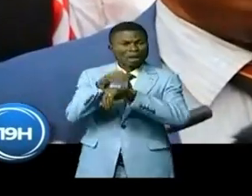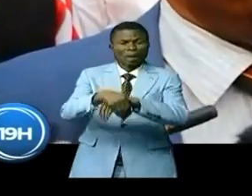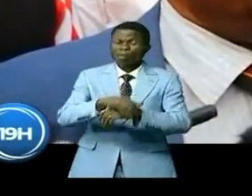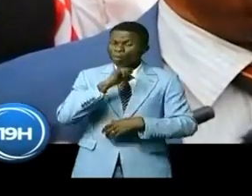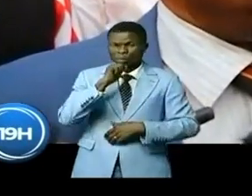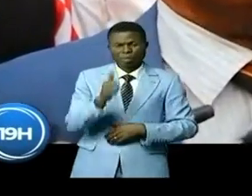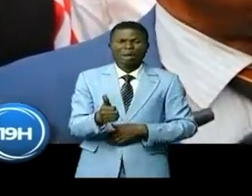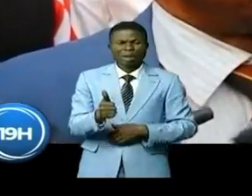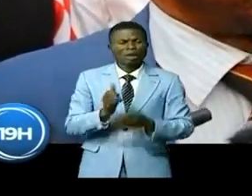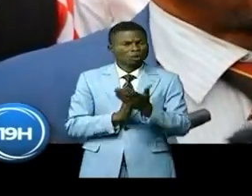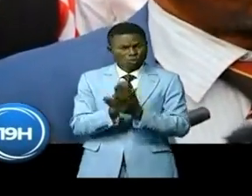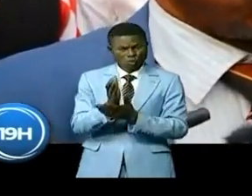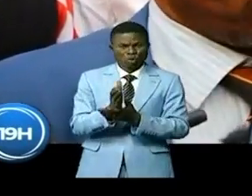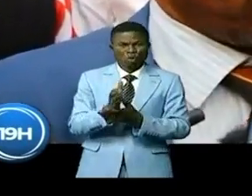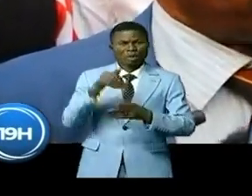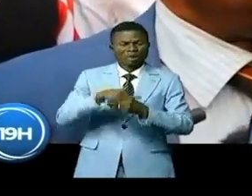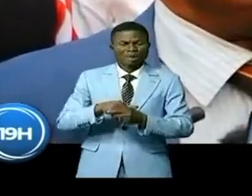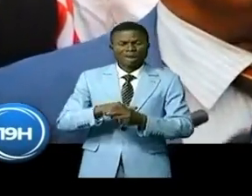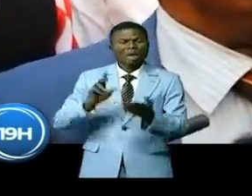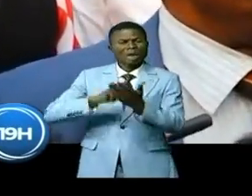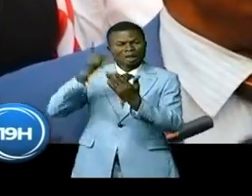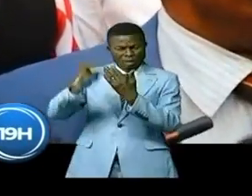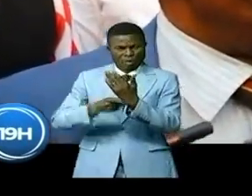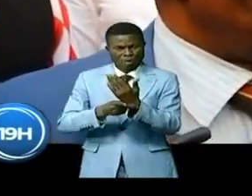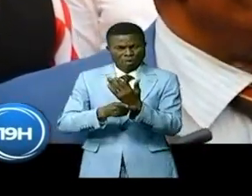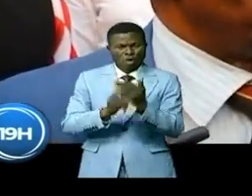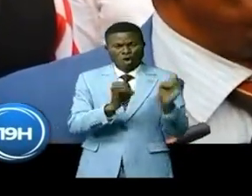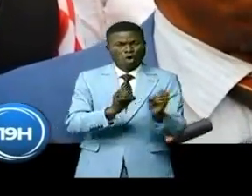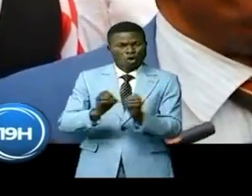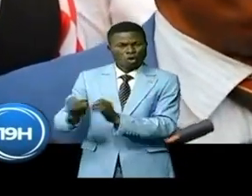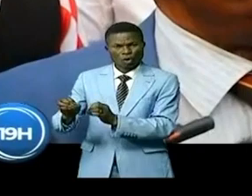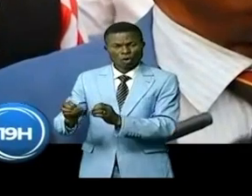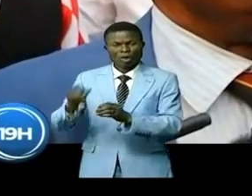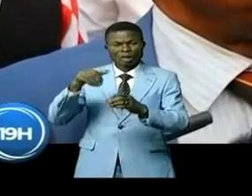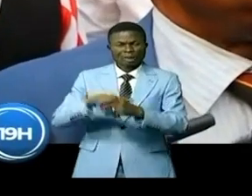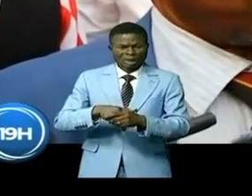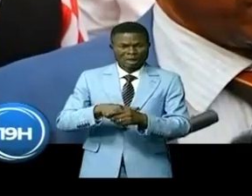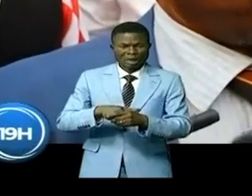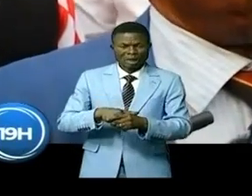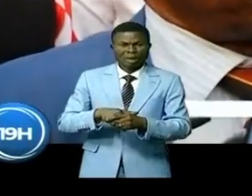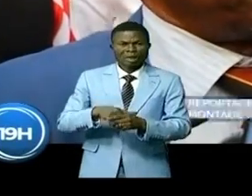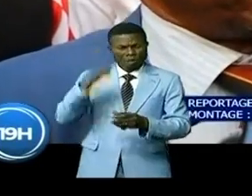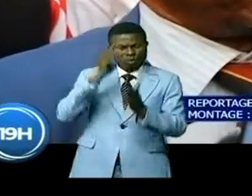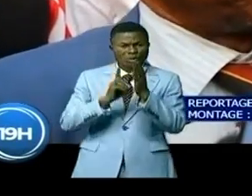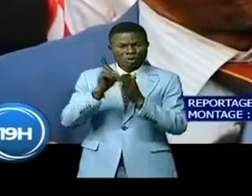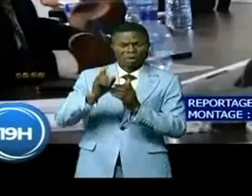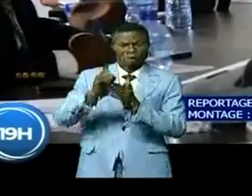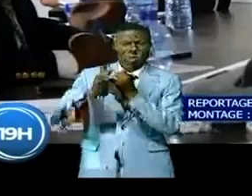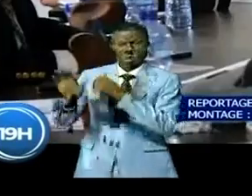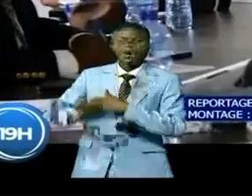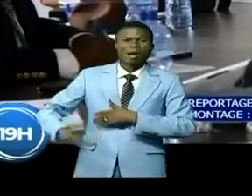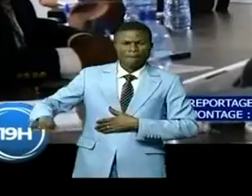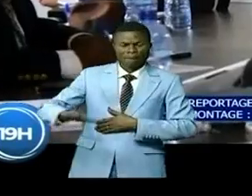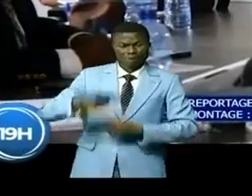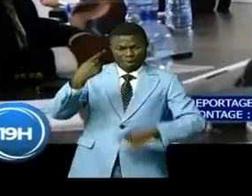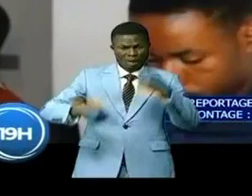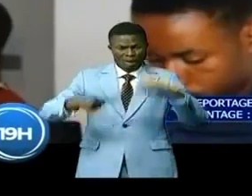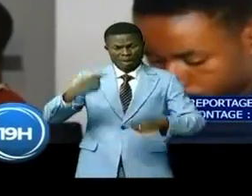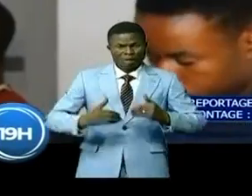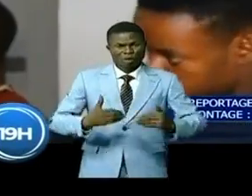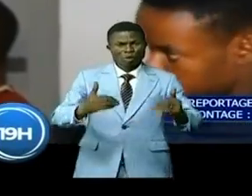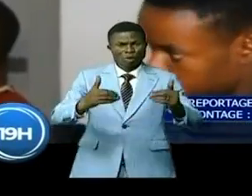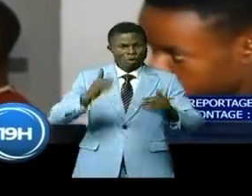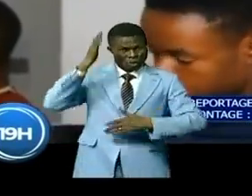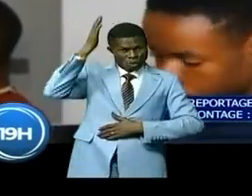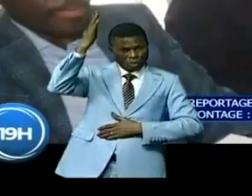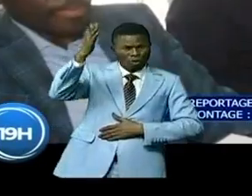pas correctement dans tous les programmes qui sont mis en œuvre pour le développement du pays. Le débat se poursuivra avec